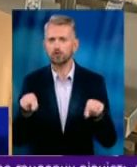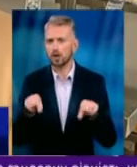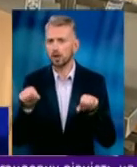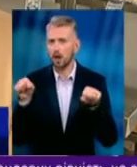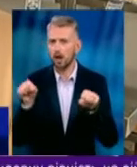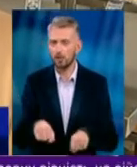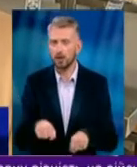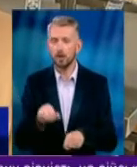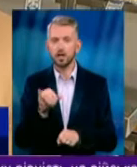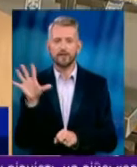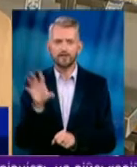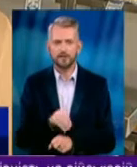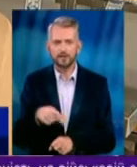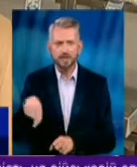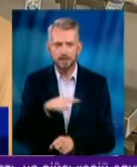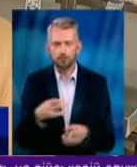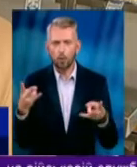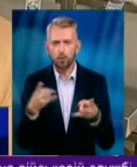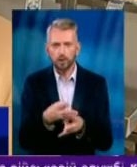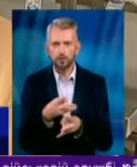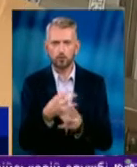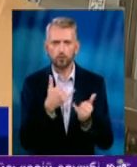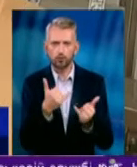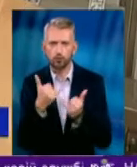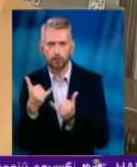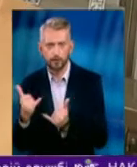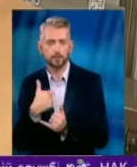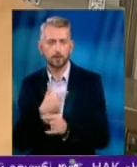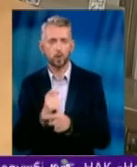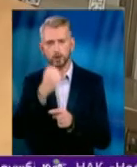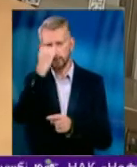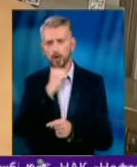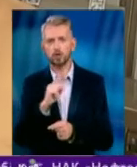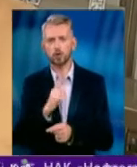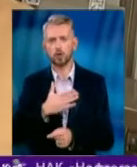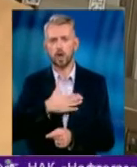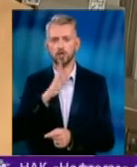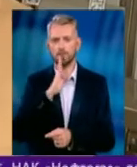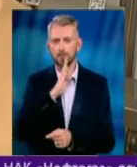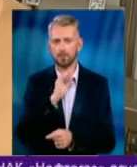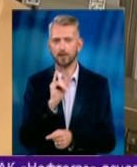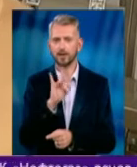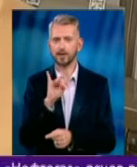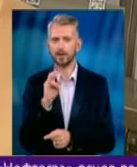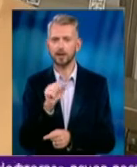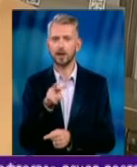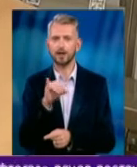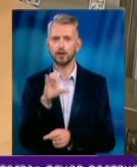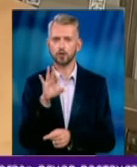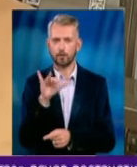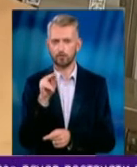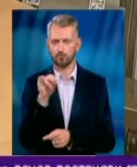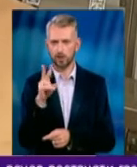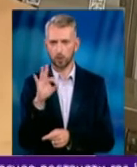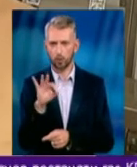і всім необхідно приділити увагу. І я дуже вдячна, що наша мама Ірина Лісовиченко,